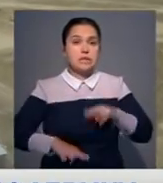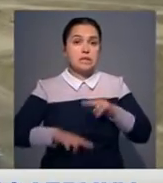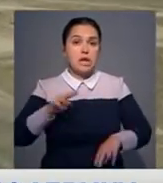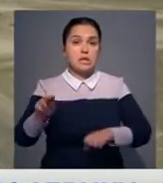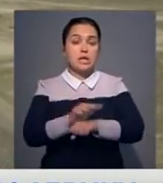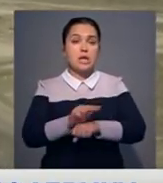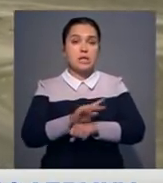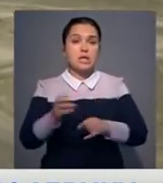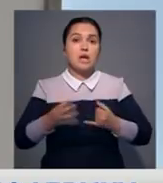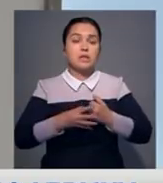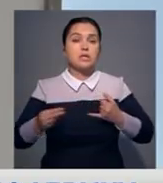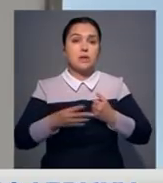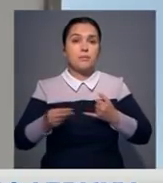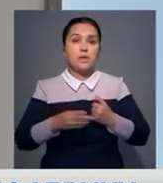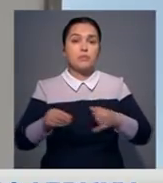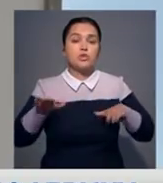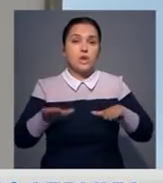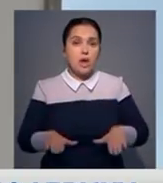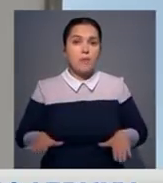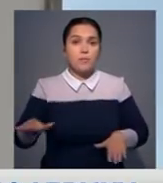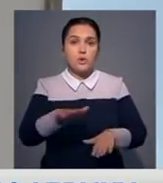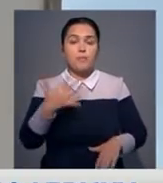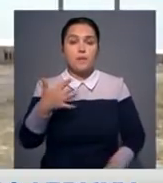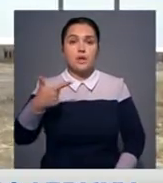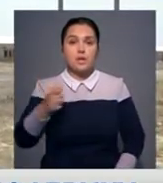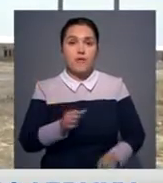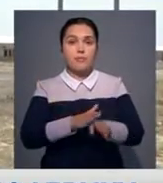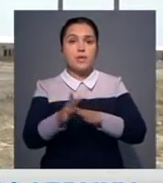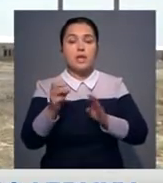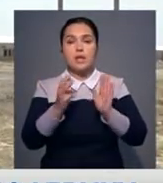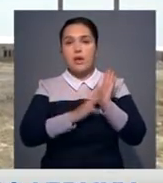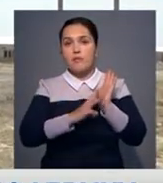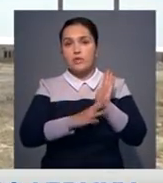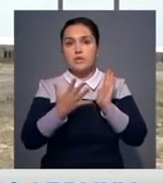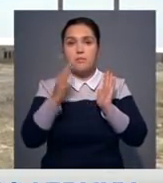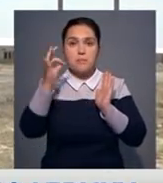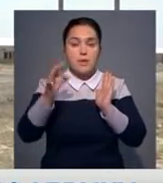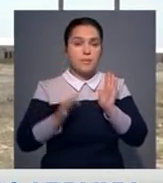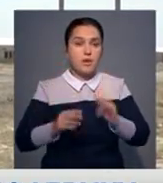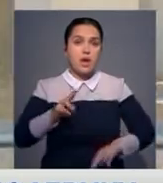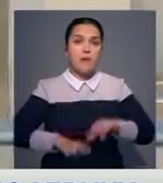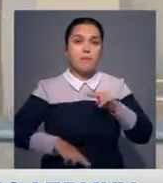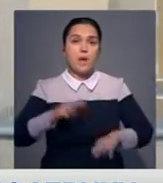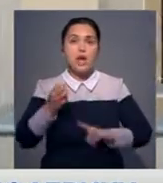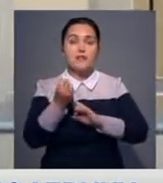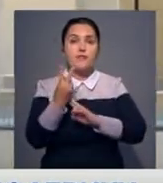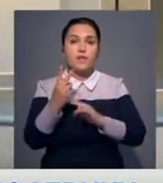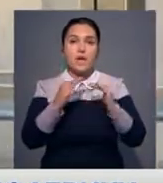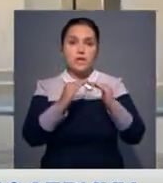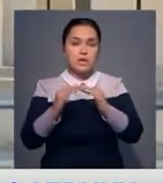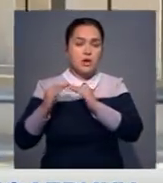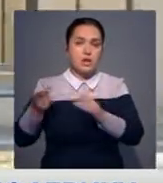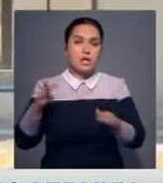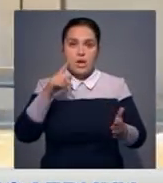50%. Строительно-монтажные работы на земельном участке площадью 50 гектаров выполнены на 85%.